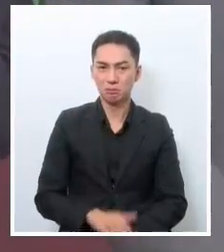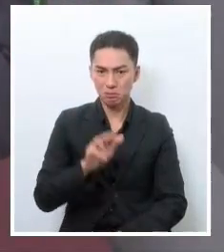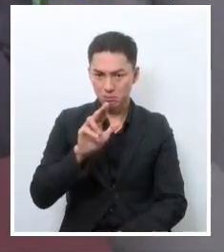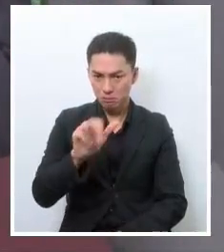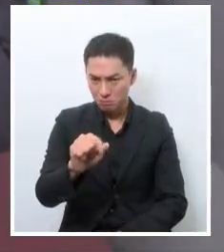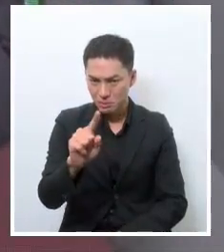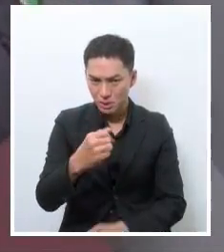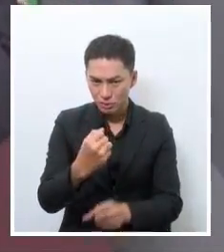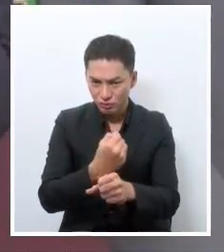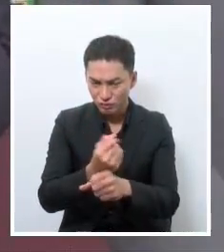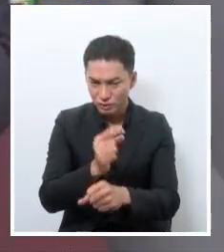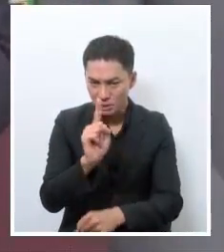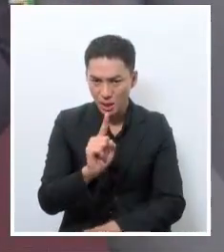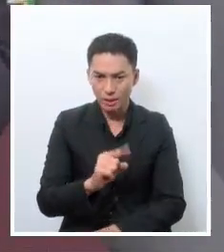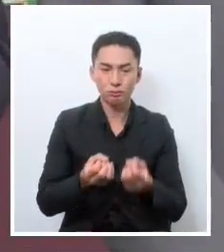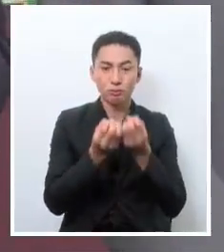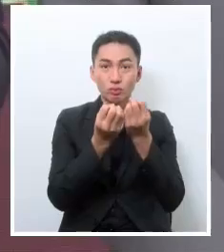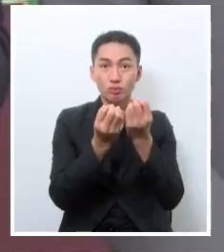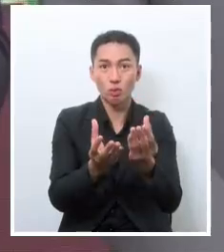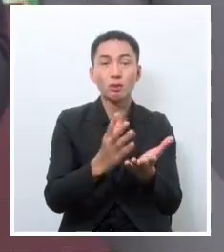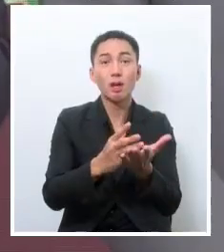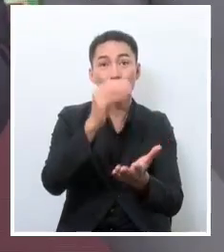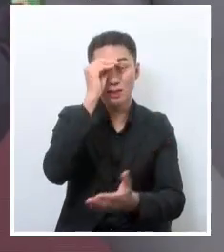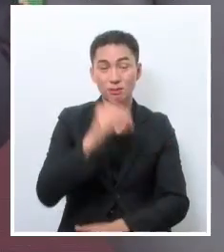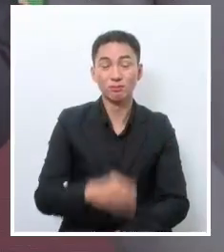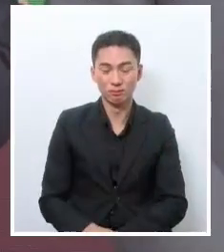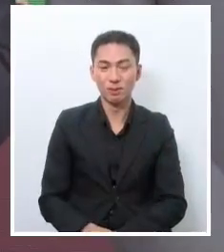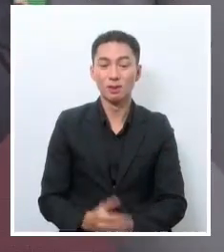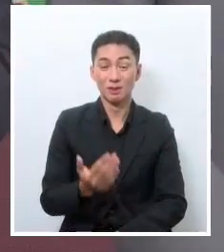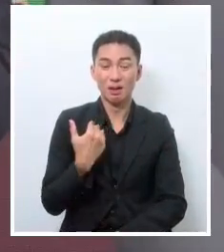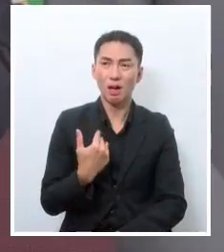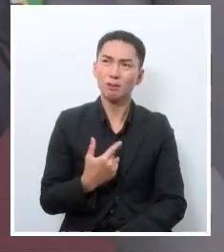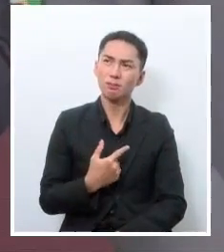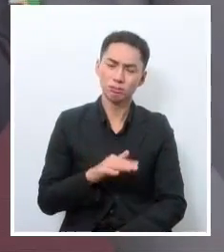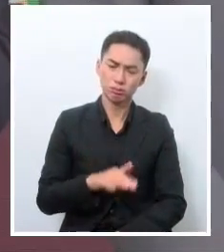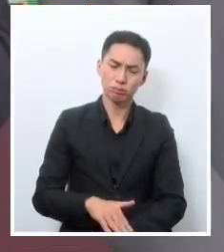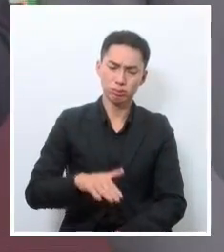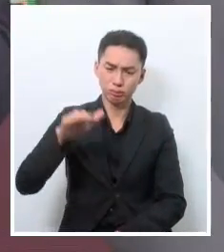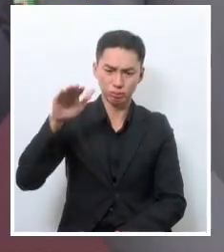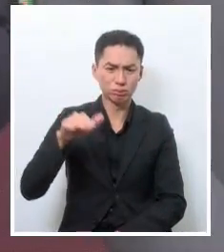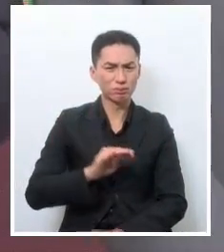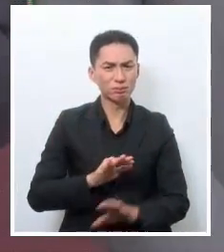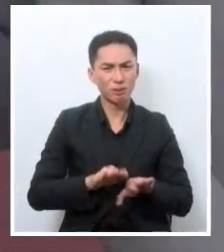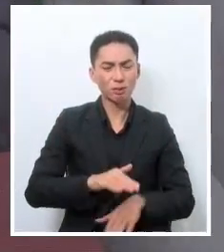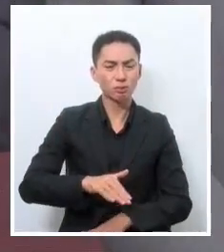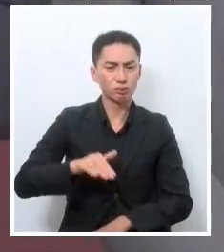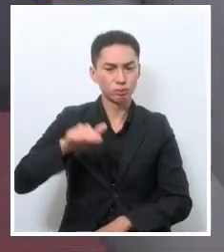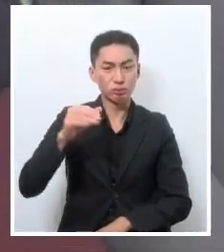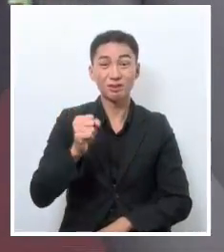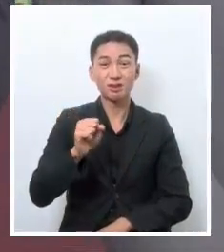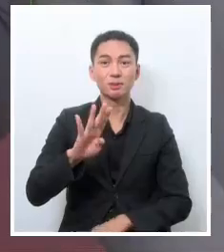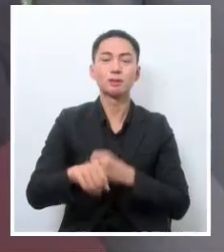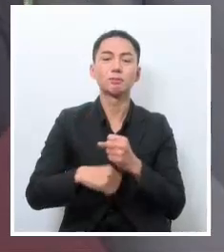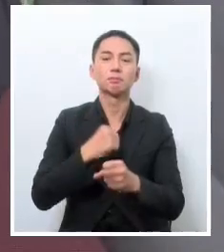แต่เด็กๆเลยค่ะแล้วก็รับส่งตลอดจนถึงปัจจุบันก็ประมาณ 14ปีได้แล้วค่ะ 14ปค่ะในการที่